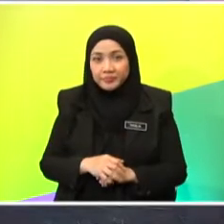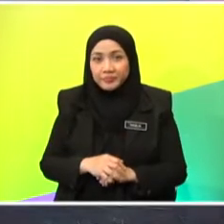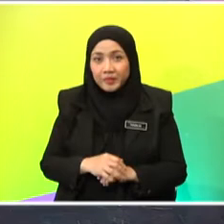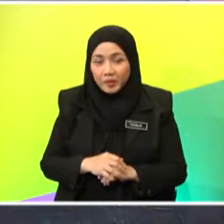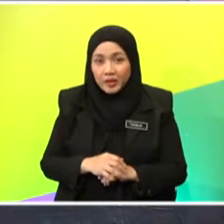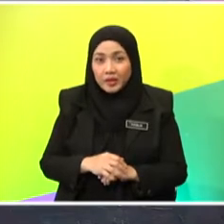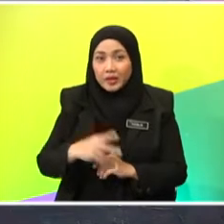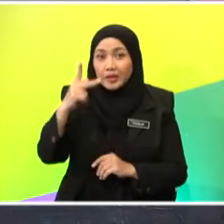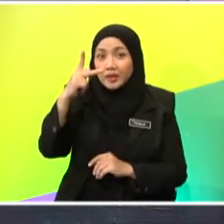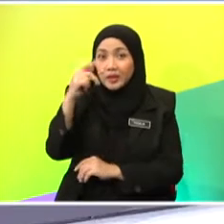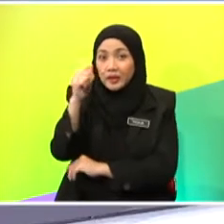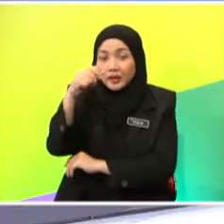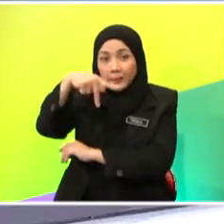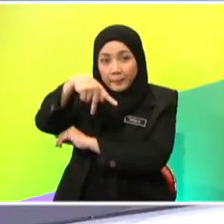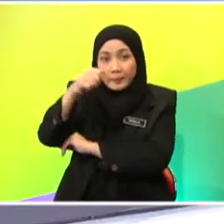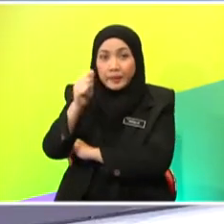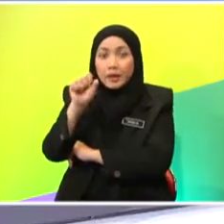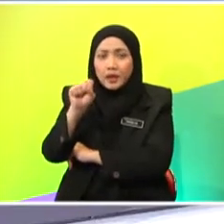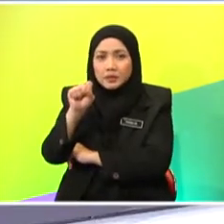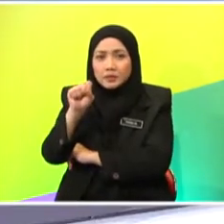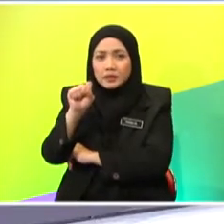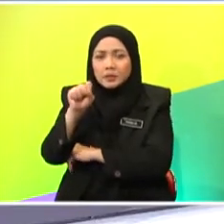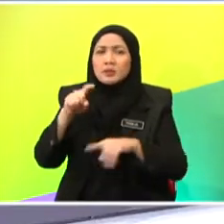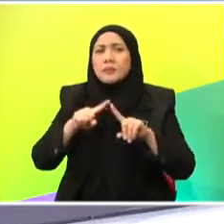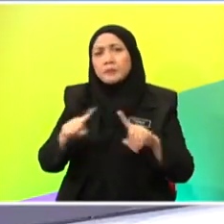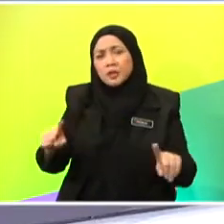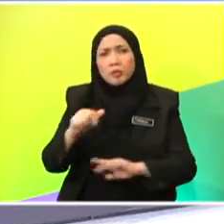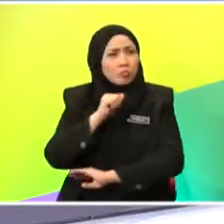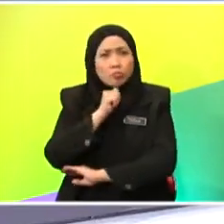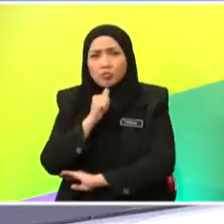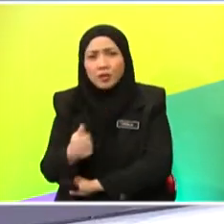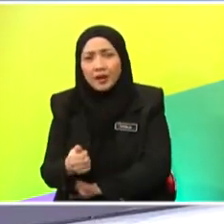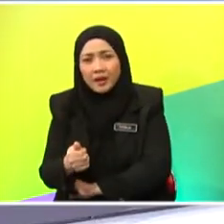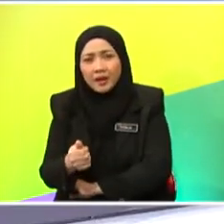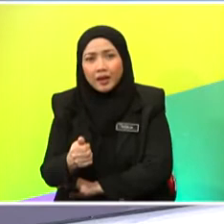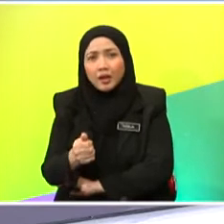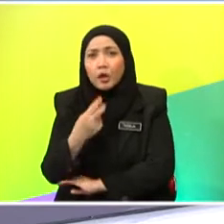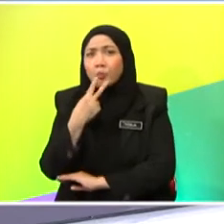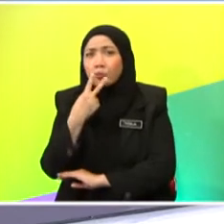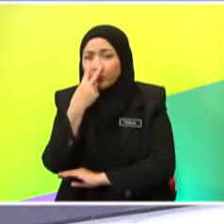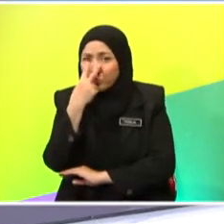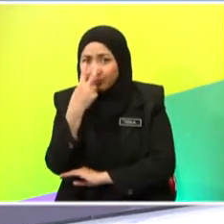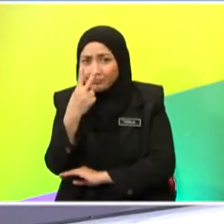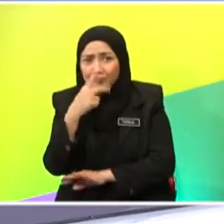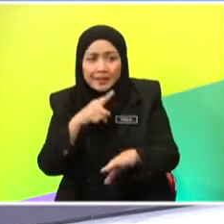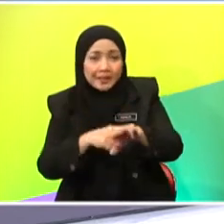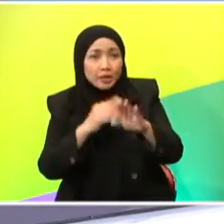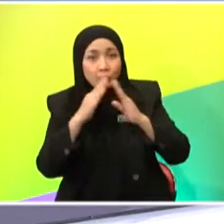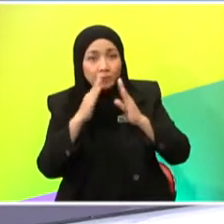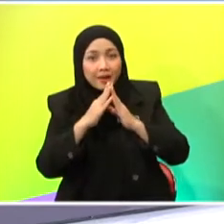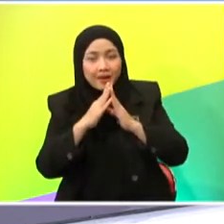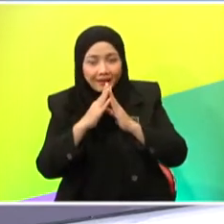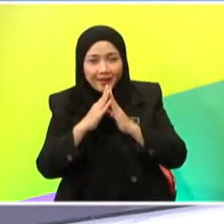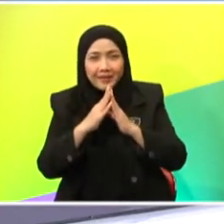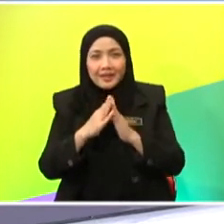betul dia boleh kita katakan kapas tapi ini dan kapas yang awak channel nampak di kalung batu eh ini spesifik